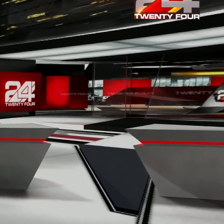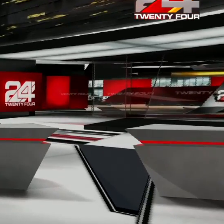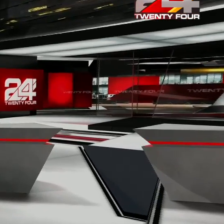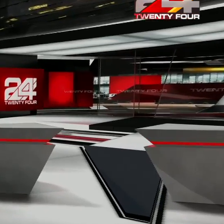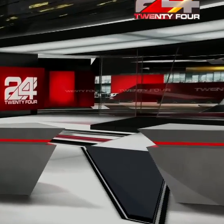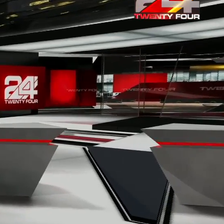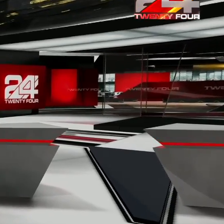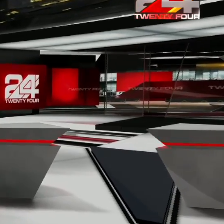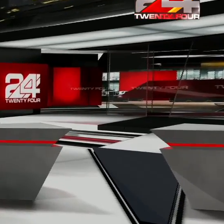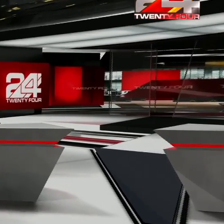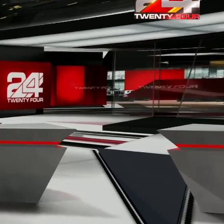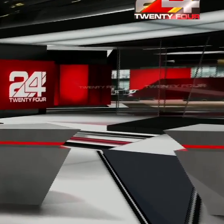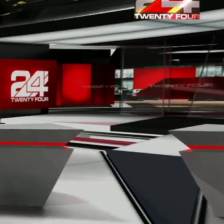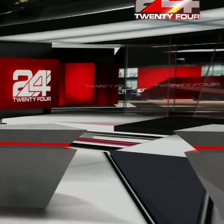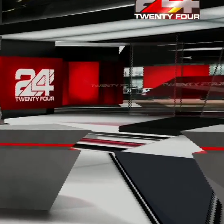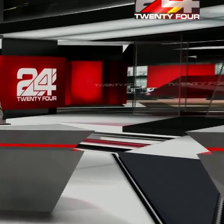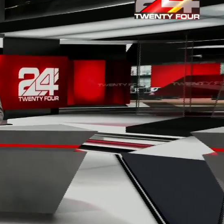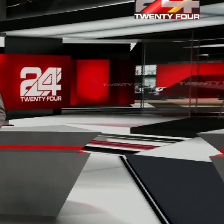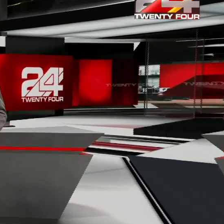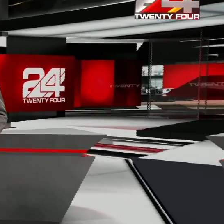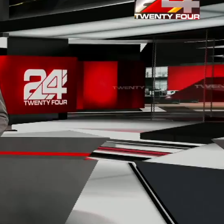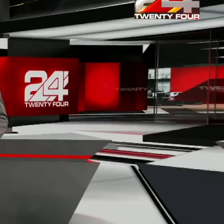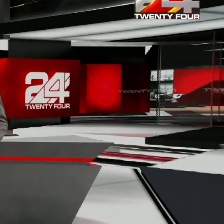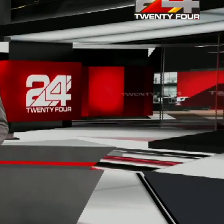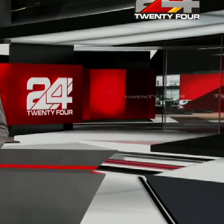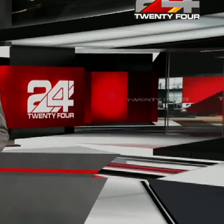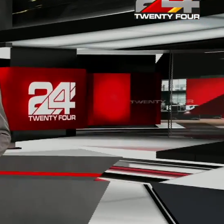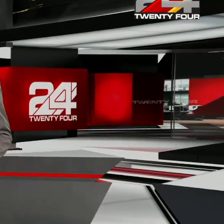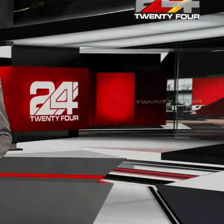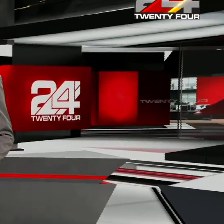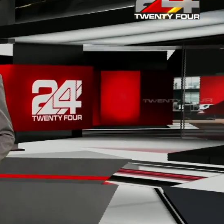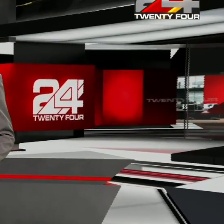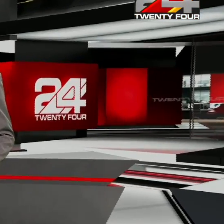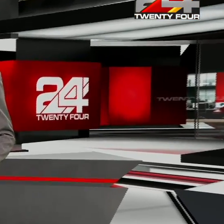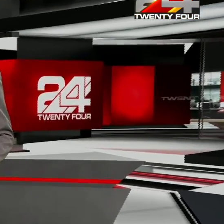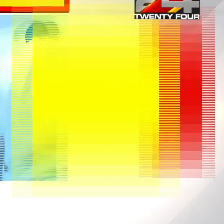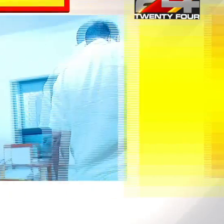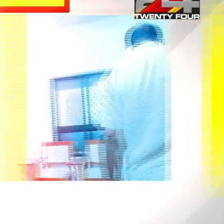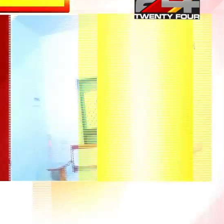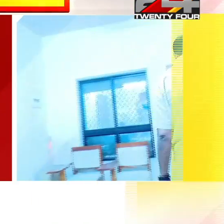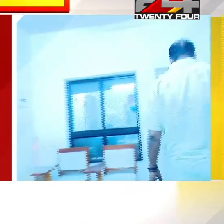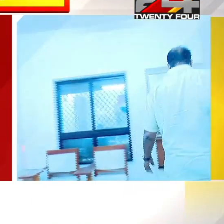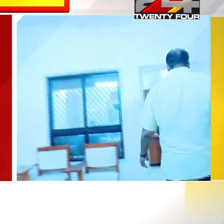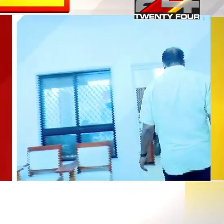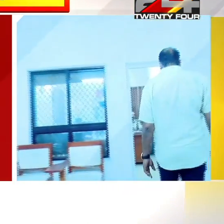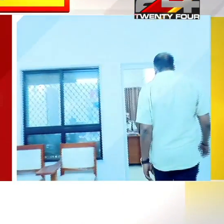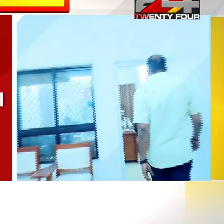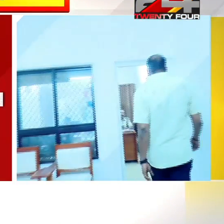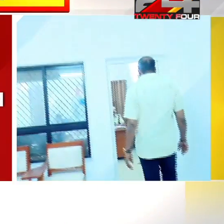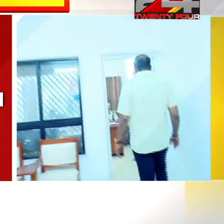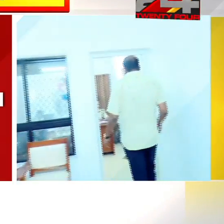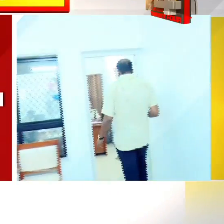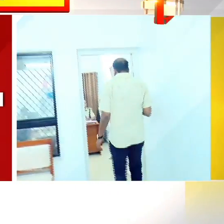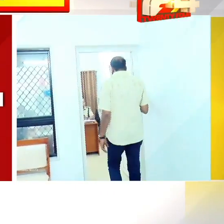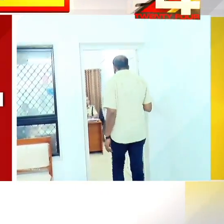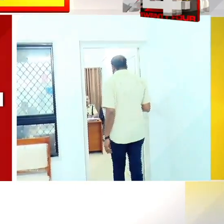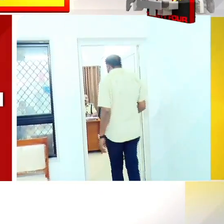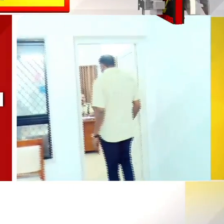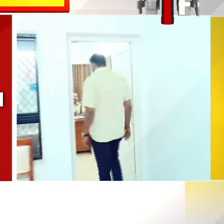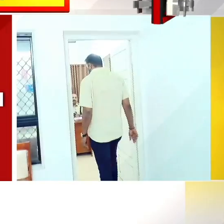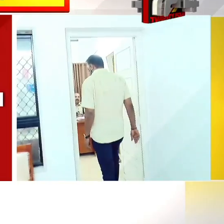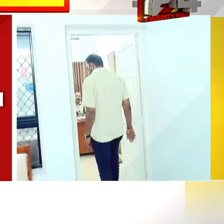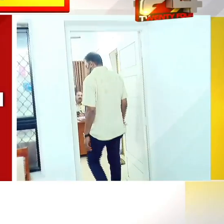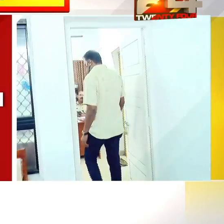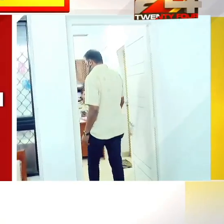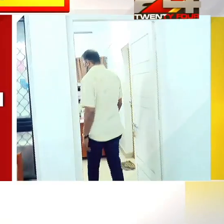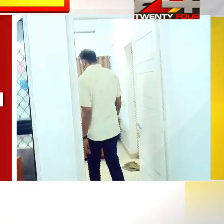ഫോർട്ട് കൊച്ചി നമ്പർ 18 ഹോട്ടലുമായി ബന്ധപ്പെട്ട പോക്സോ കേസിൽ ആദ്യ രണ്ടു പ്രതികളുടെ മുൻകൂർ ജാമ്യാപേക്ഷ ഹൈക്കോടതി തള്ളി. ഒന്നാം പ്രതിയും ഹോട്ടലുടമയുമായ റോയ് വയലാറ്റ്,